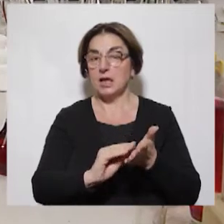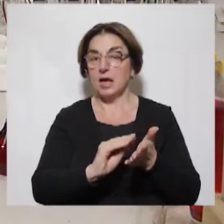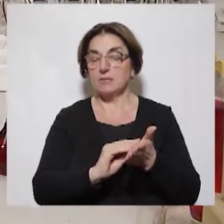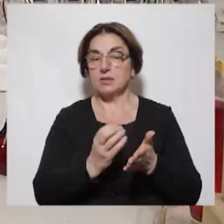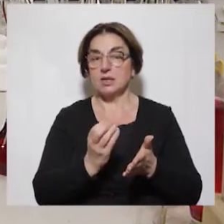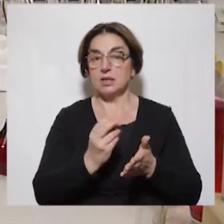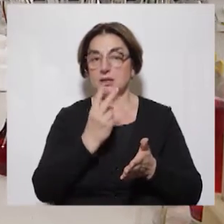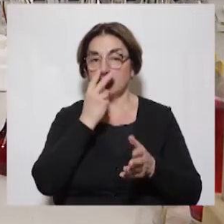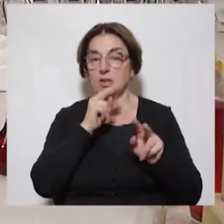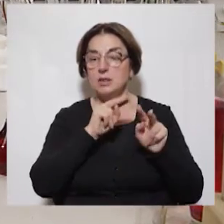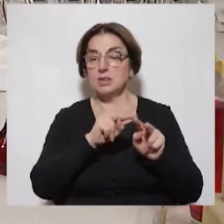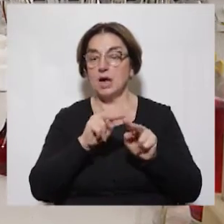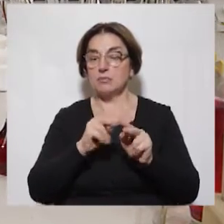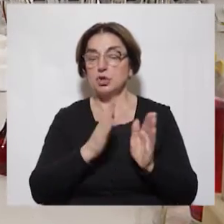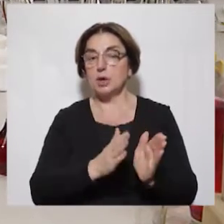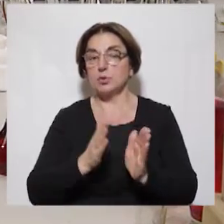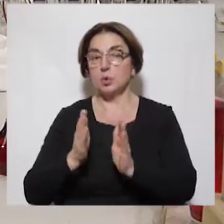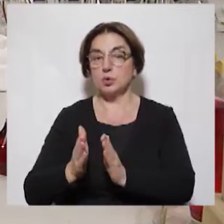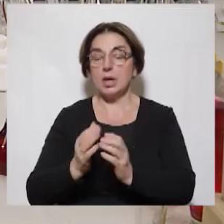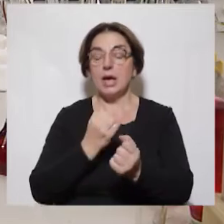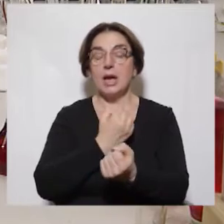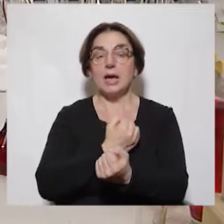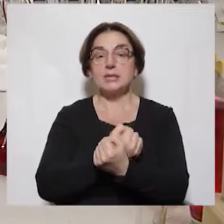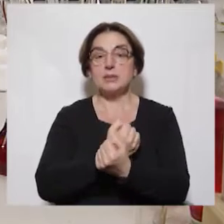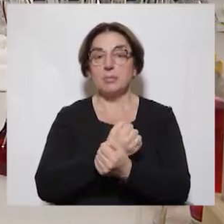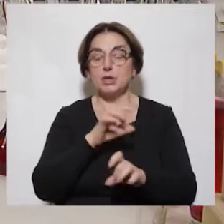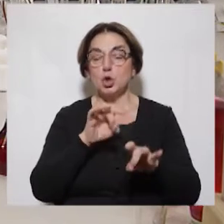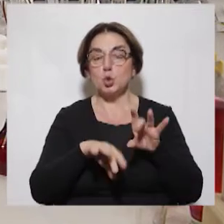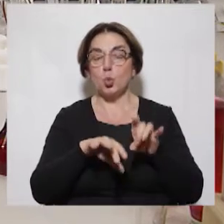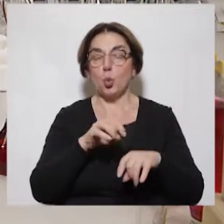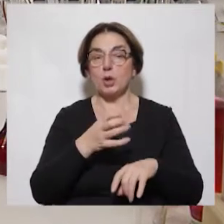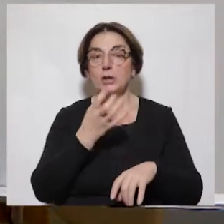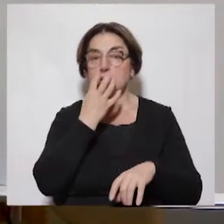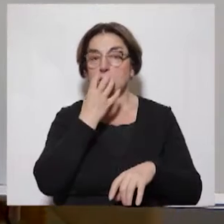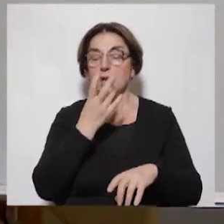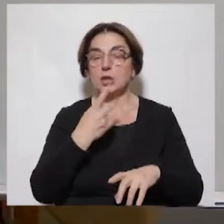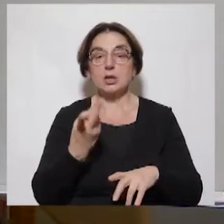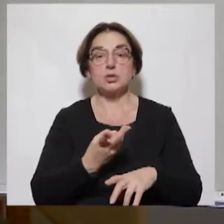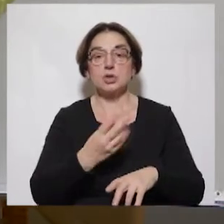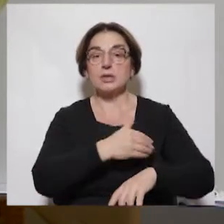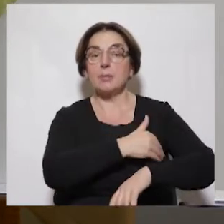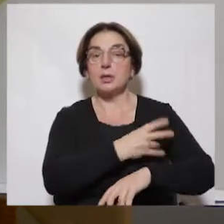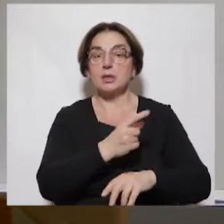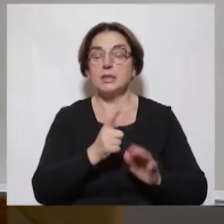რომ დააკვირდეთ შემდგომ ეტაპზე. ეთილი სპირტის დუღილის ტემპერატურა დაახლოებით